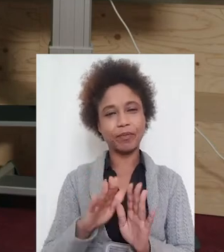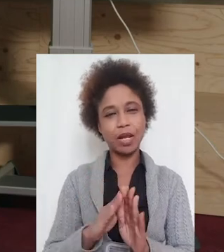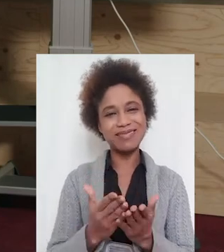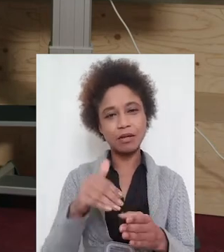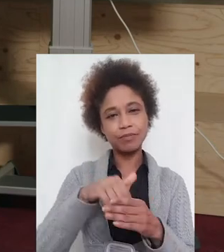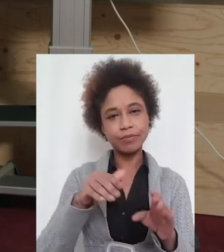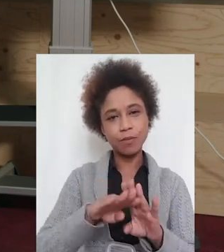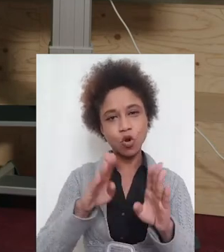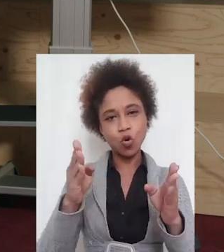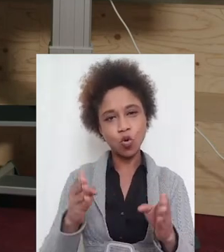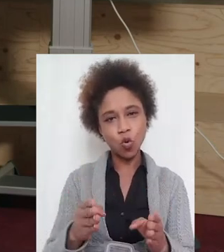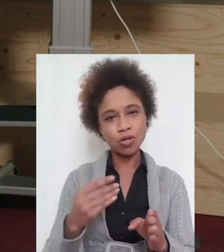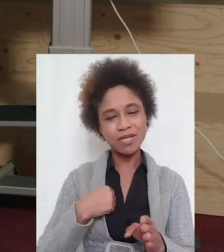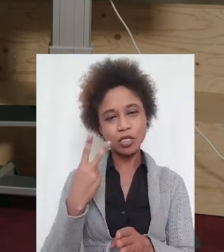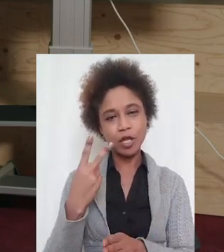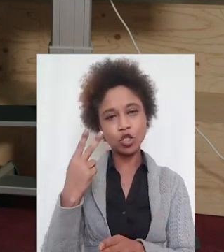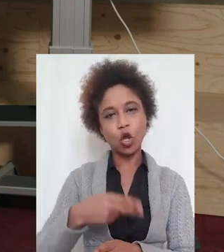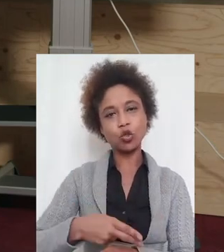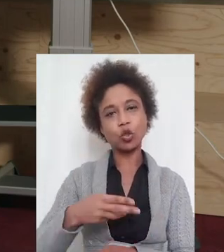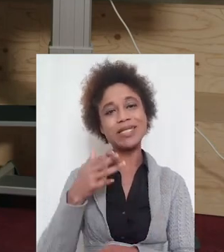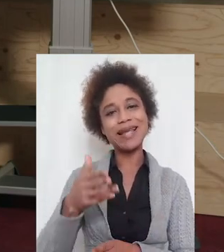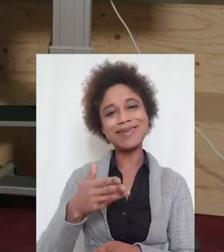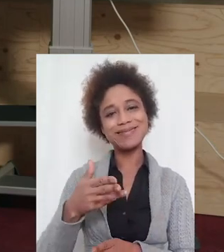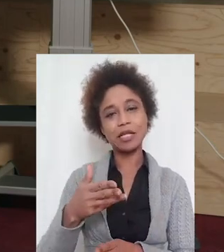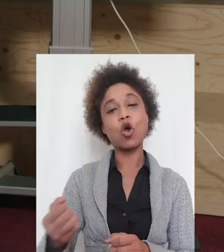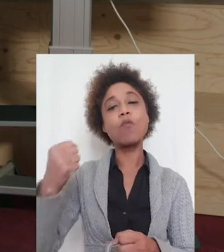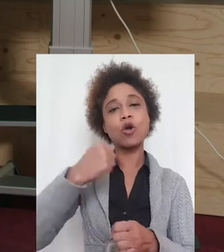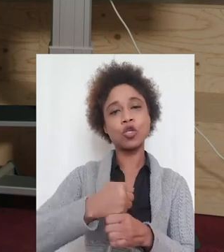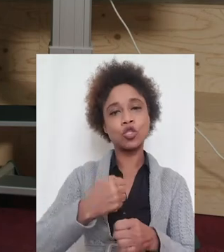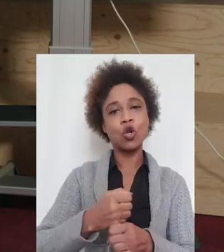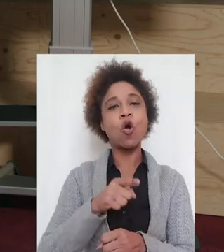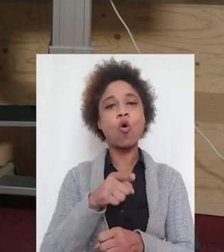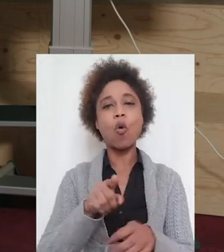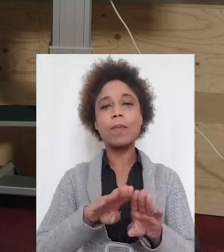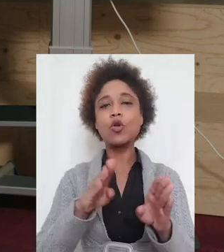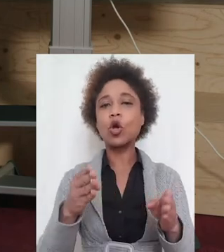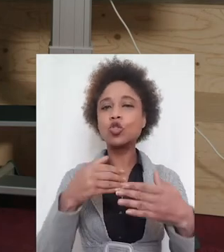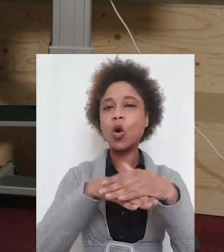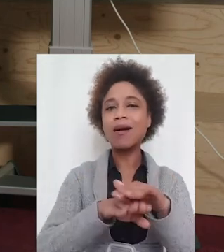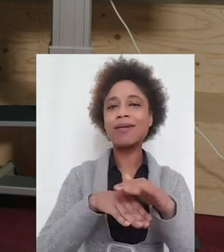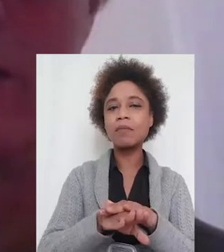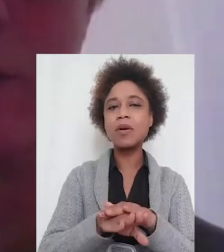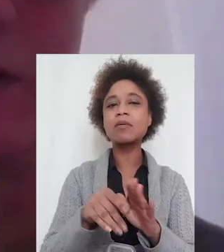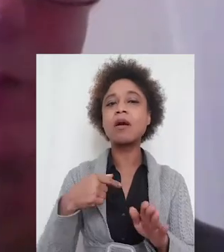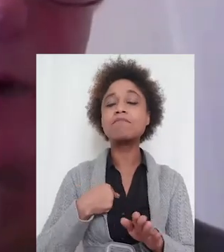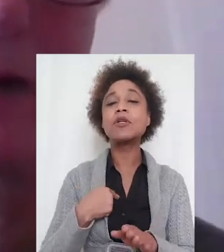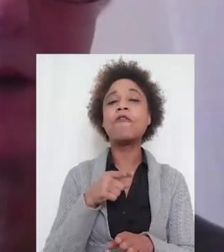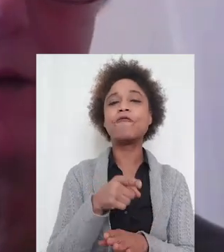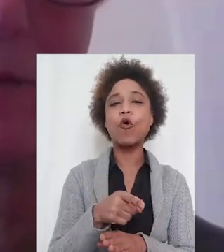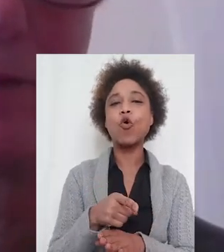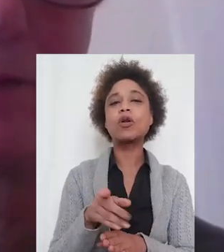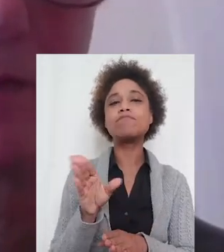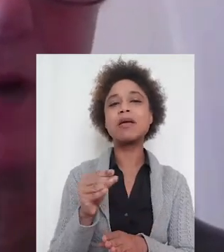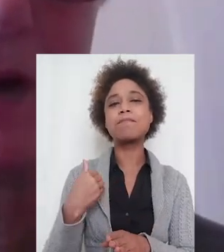de agenda inclusieve podiumkunsten is in 2019 opgesteld om de podiumkunsten toegankelijk te maken voor en met mensen met een